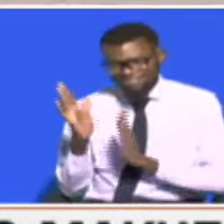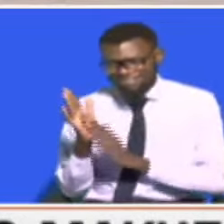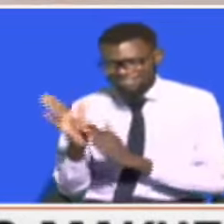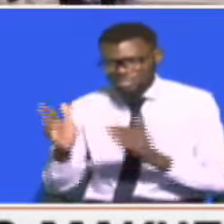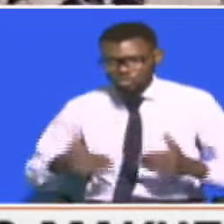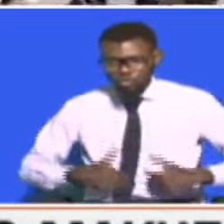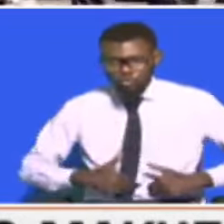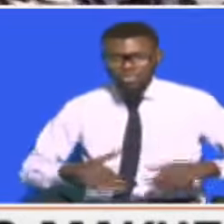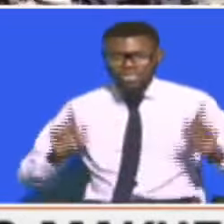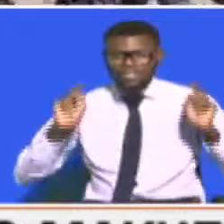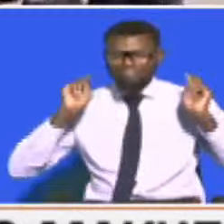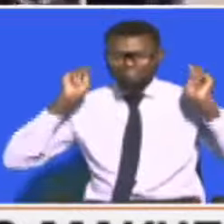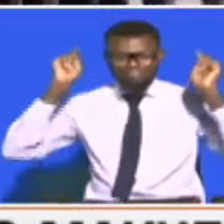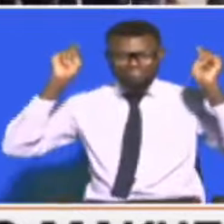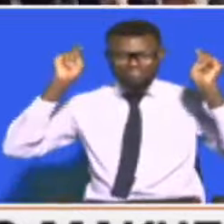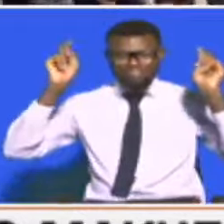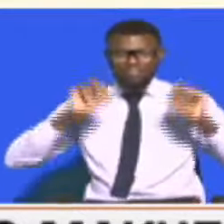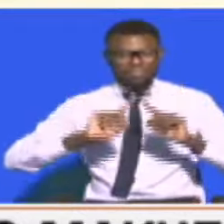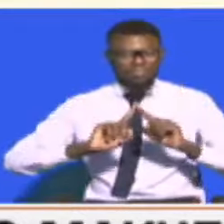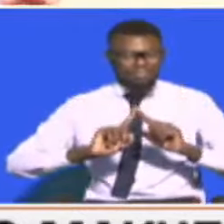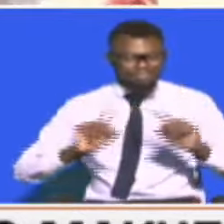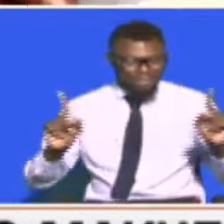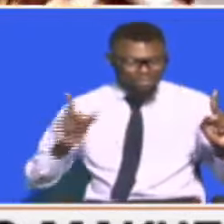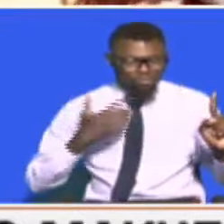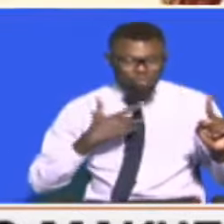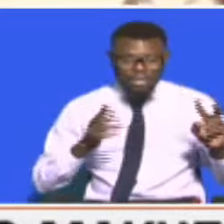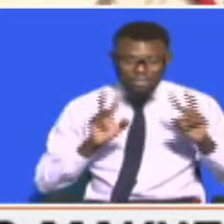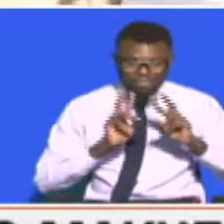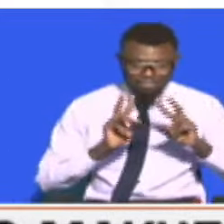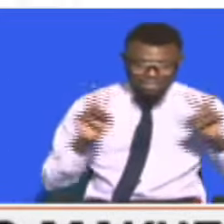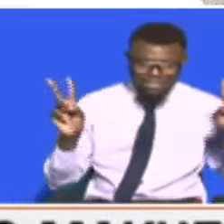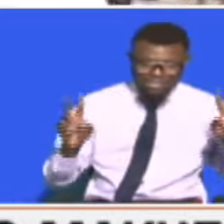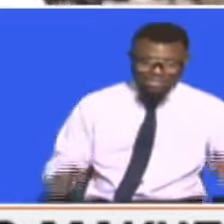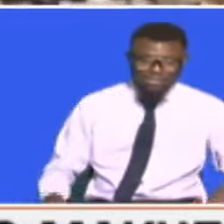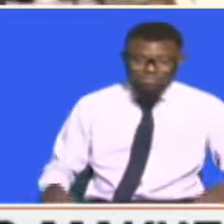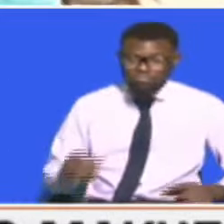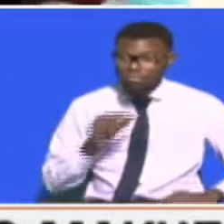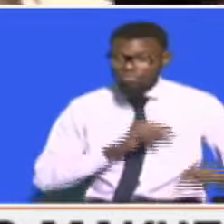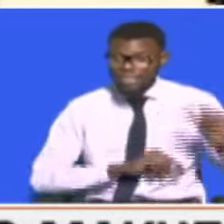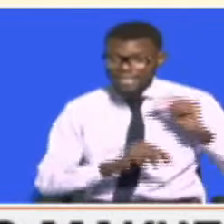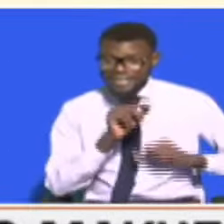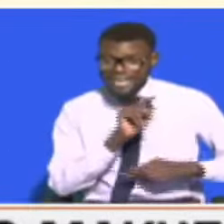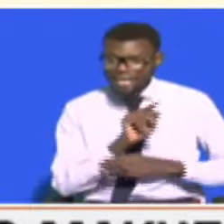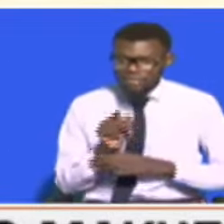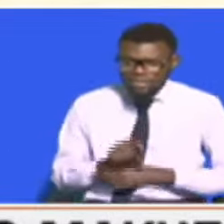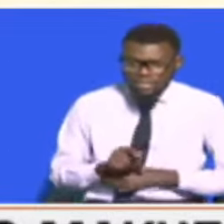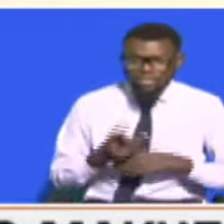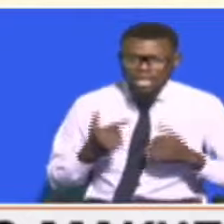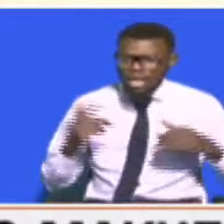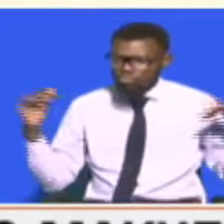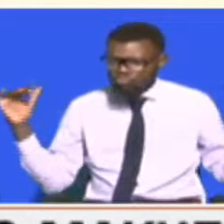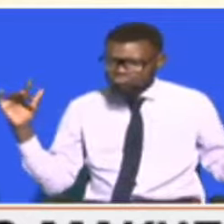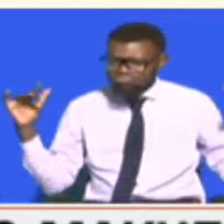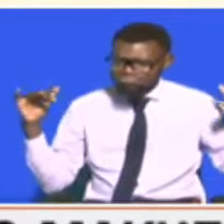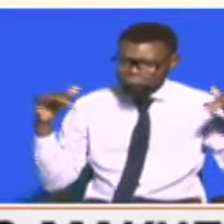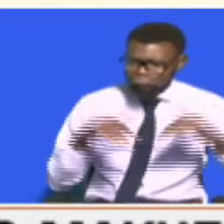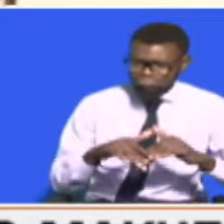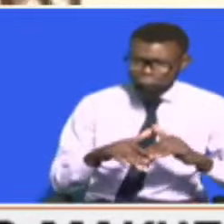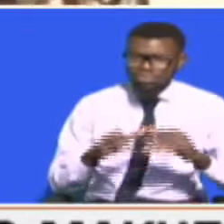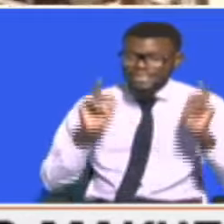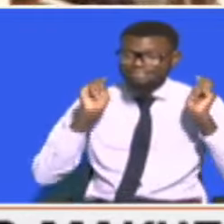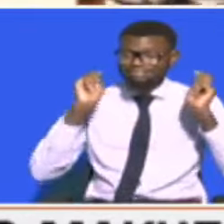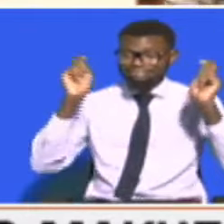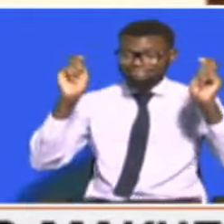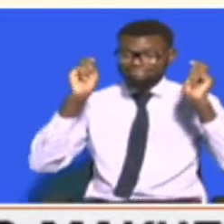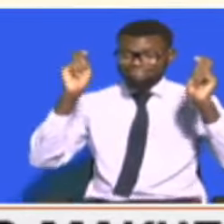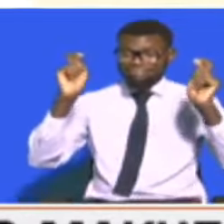lakini wakitaka amani izingatiwe. Vile Gen Z wamejitokeza kwa wingi na kuongea ile mambo, hiyo mambo iko na ukweli yake. Na